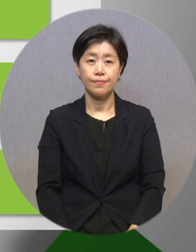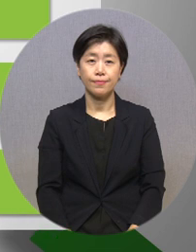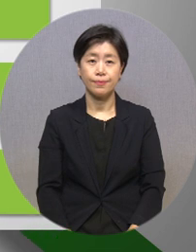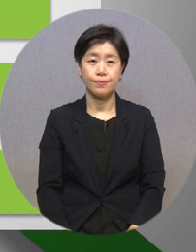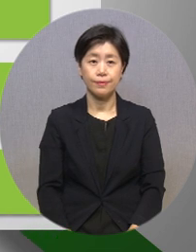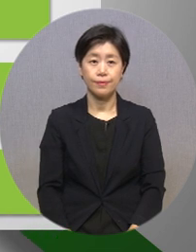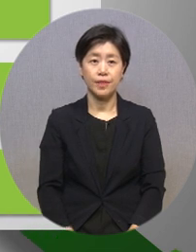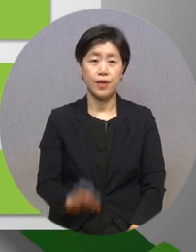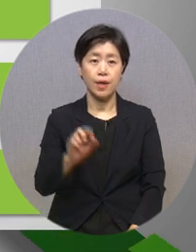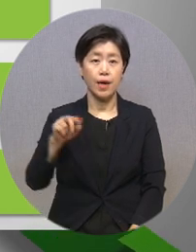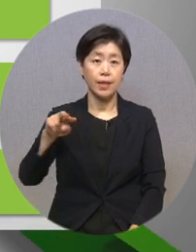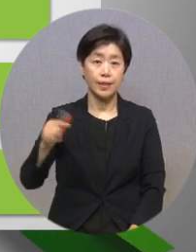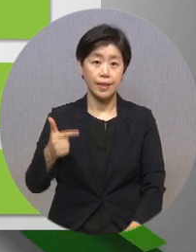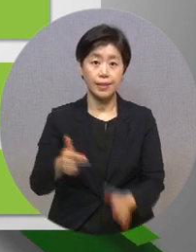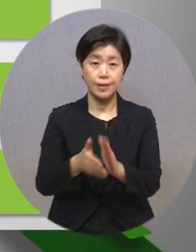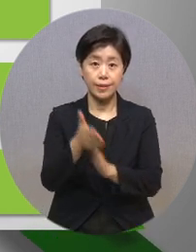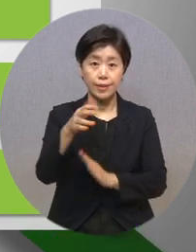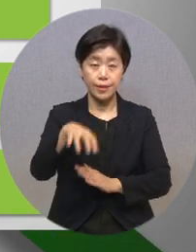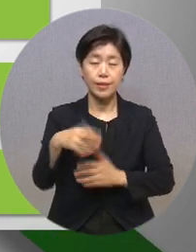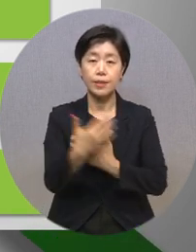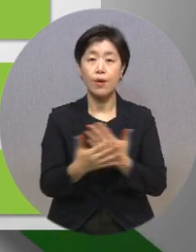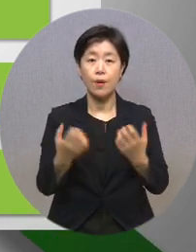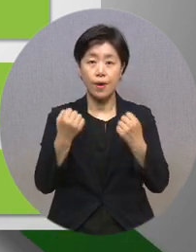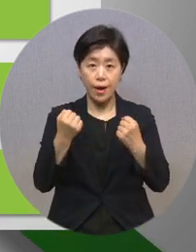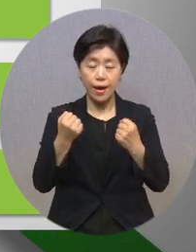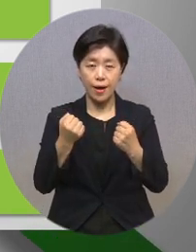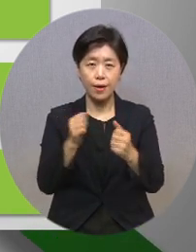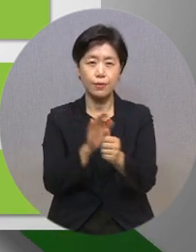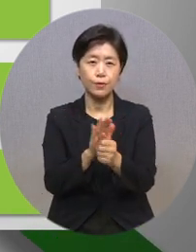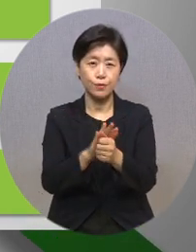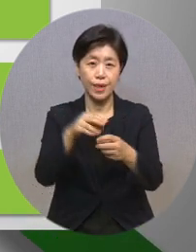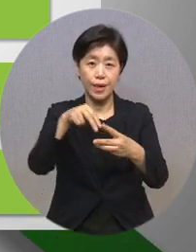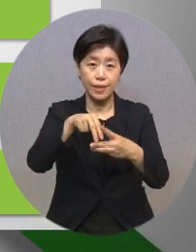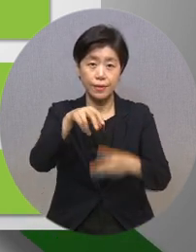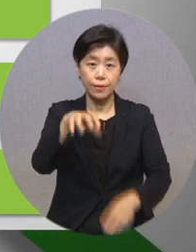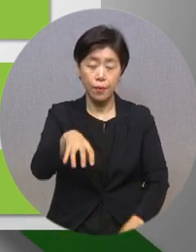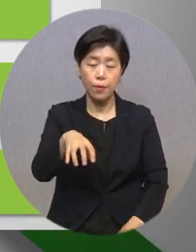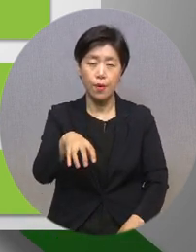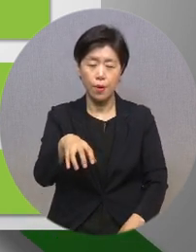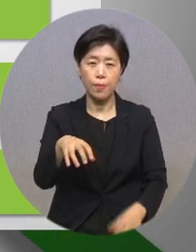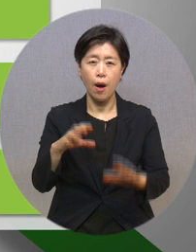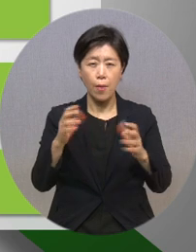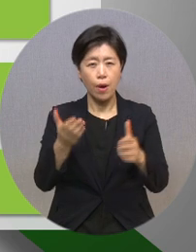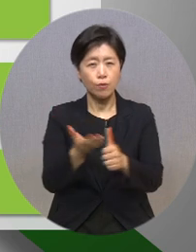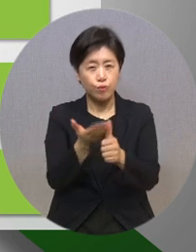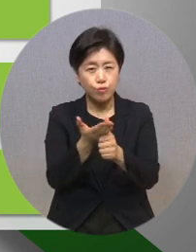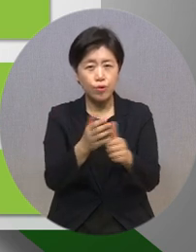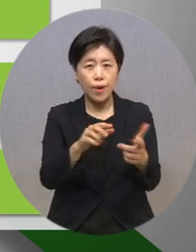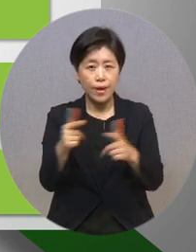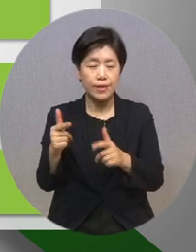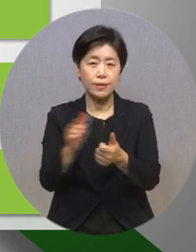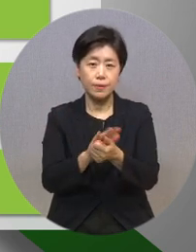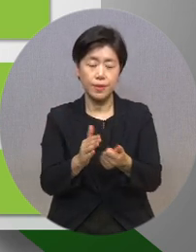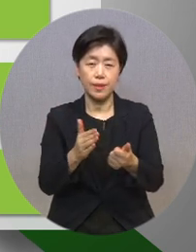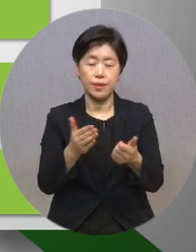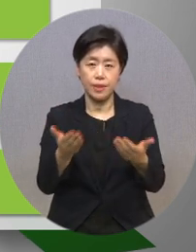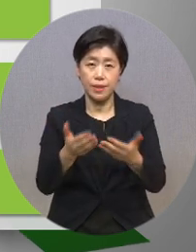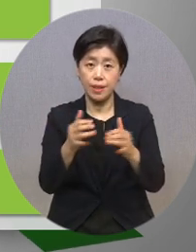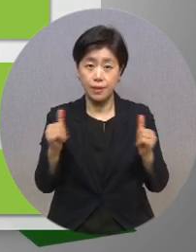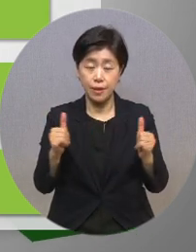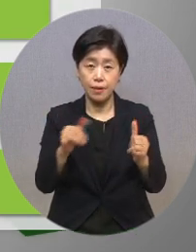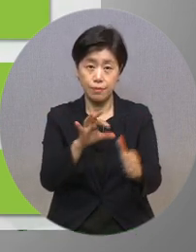아산시 건강가정지원센터에서 보육시설 서비스 종사원을 모집합니다. 접수 마감일은